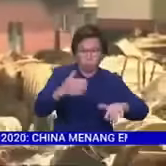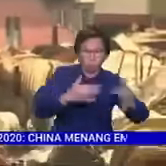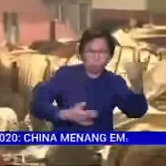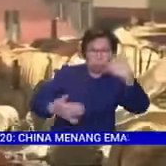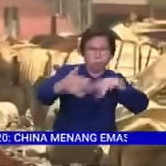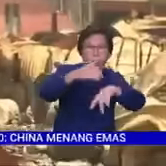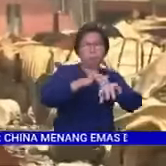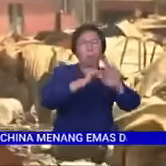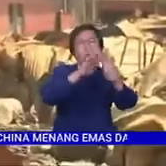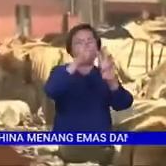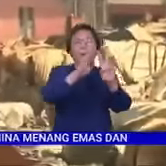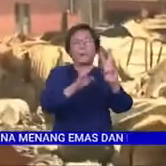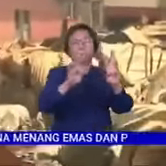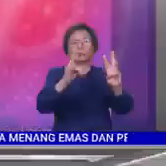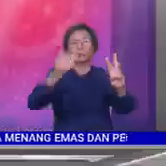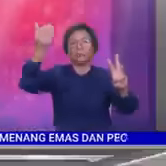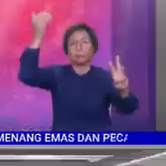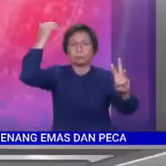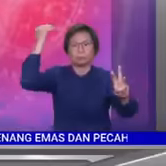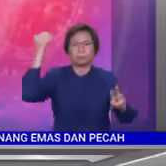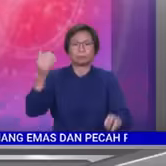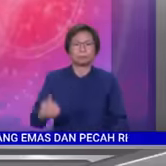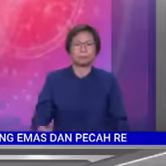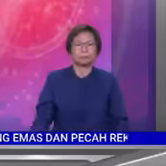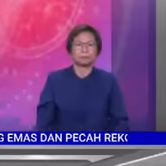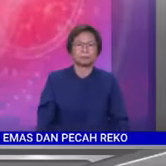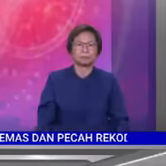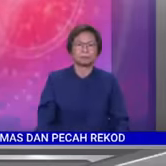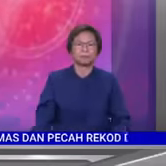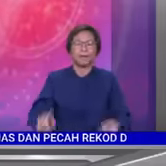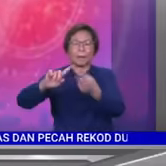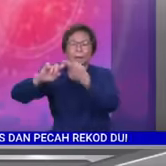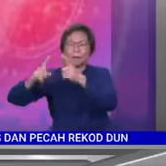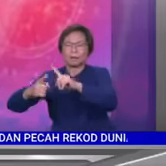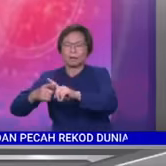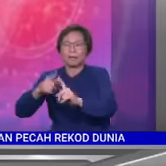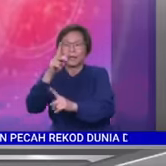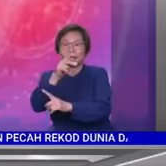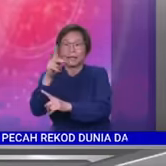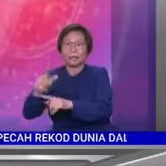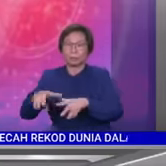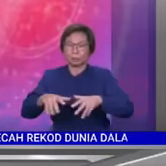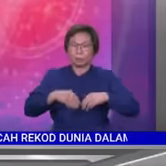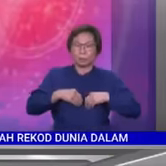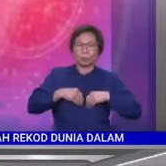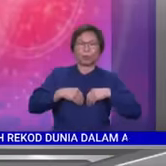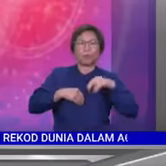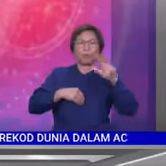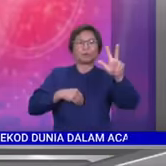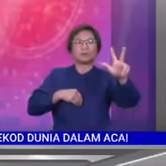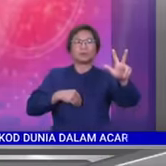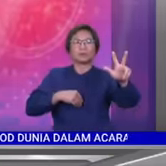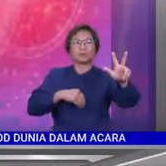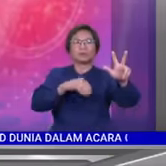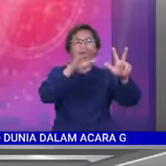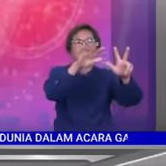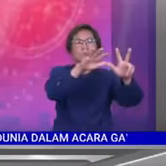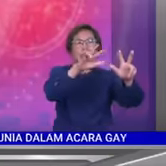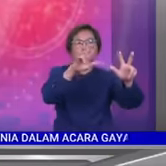perkenaan pada 6 Juli lalu Hai befrienders Kota Kinabalu menerima sejumlah